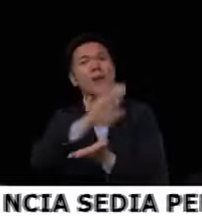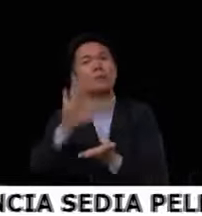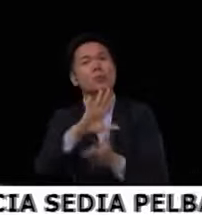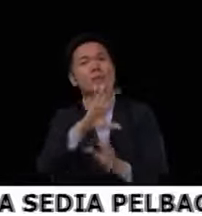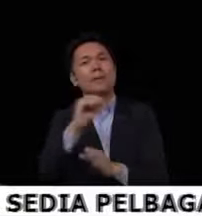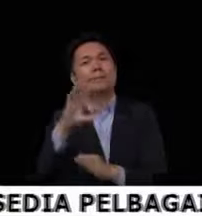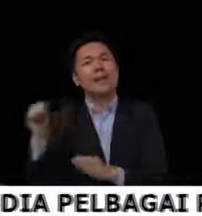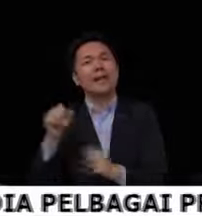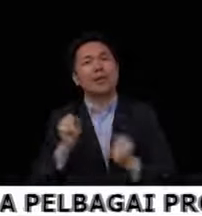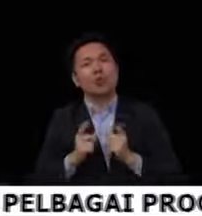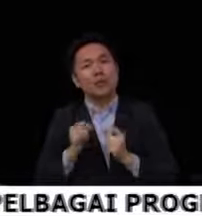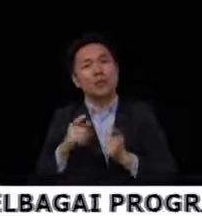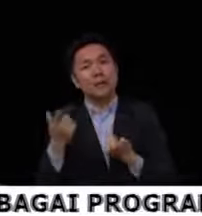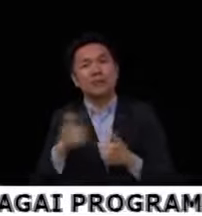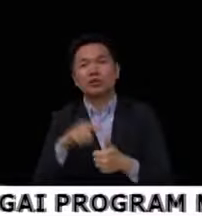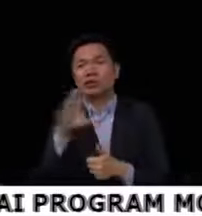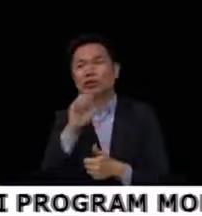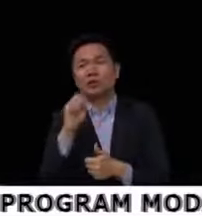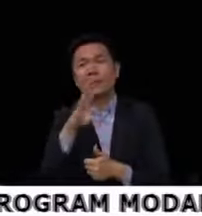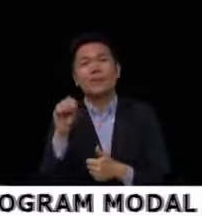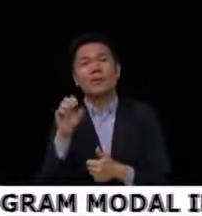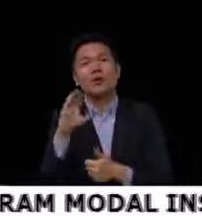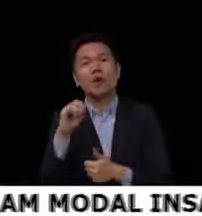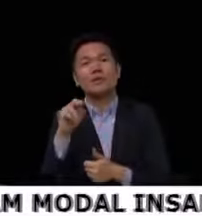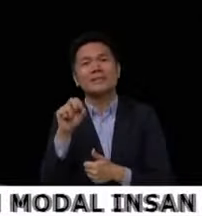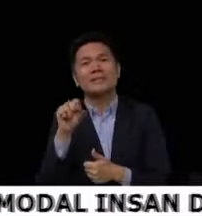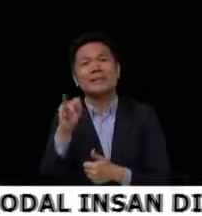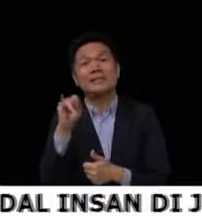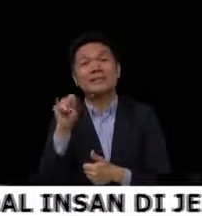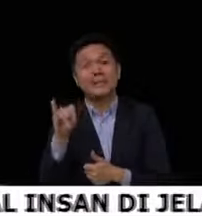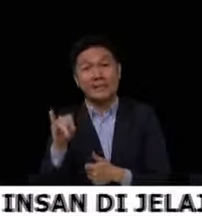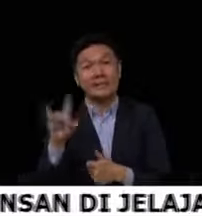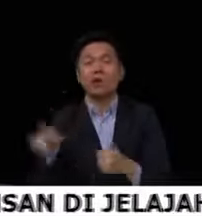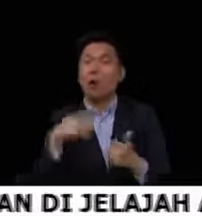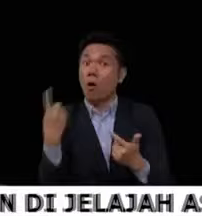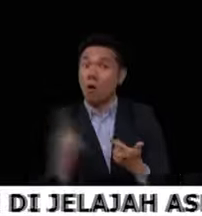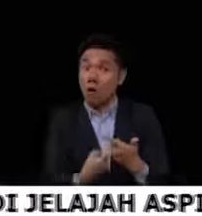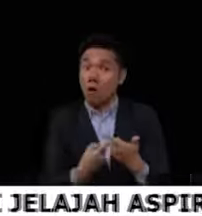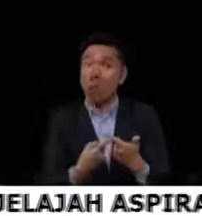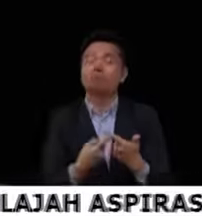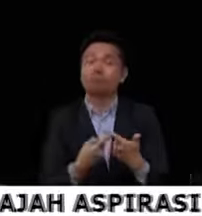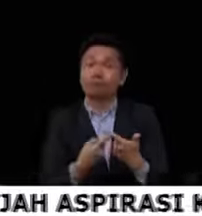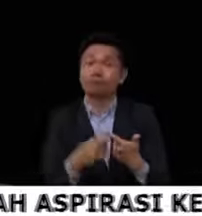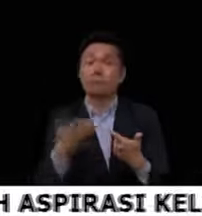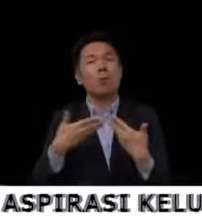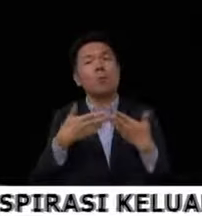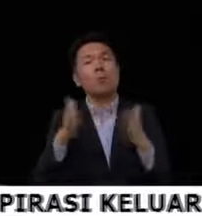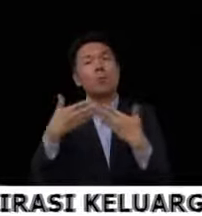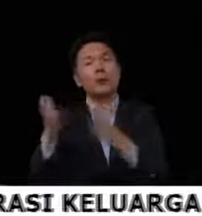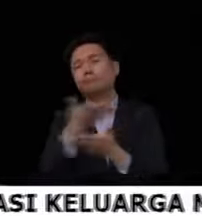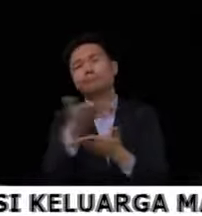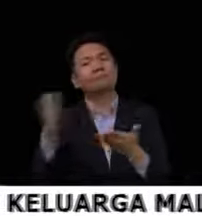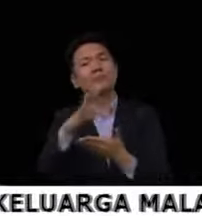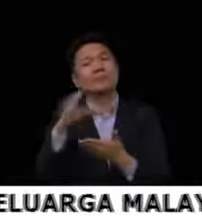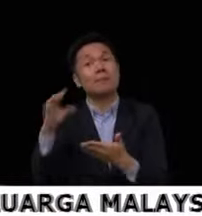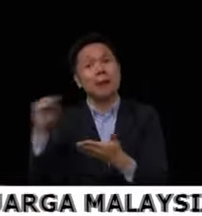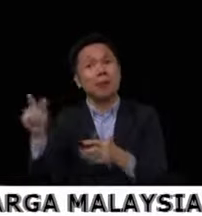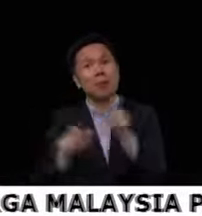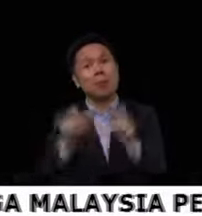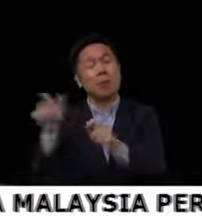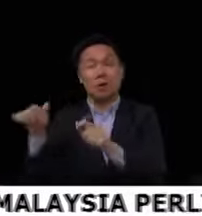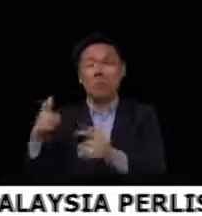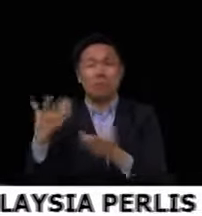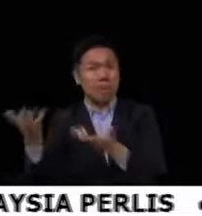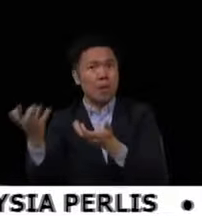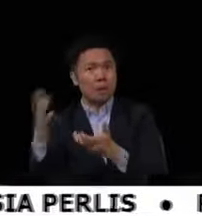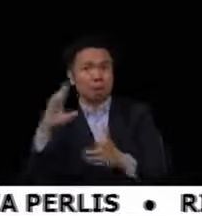tersebut melalui sama Jessica konsesi dan maupun melalui secara terbuka kepada phpa lain yang berminat untuk